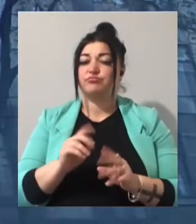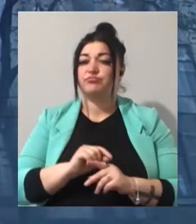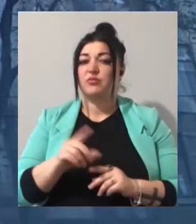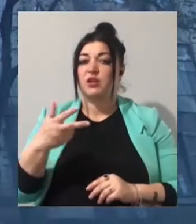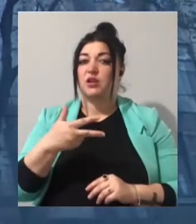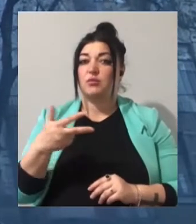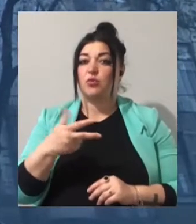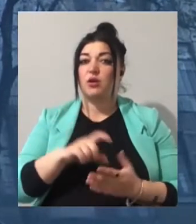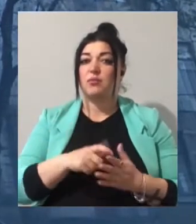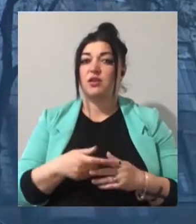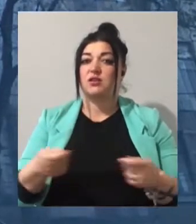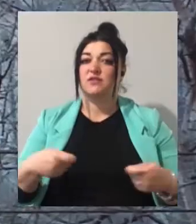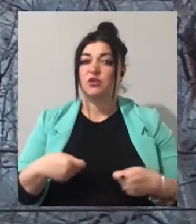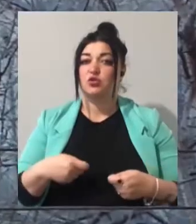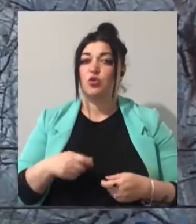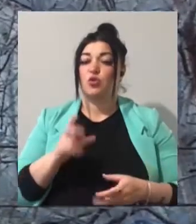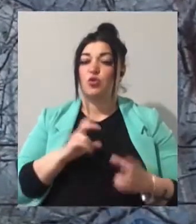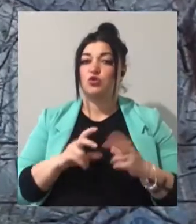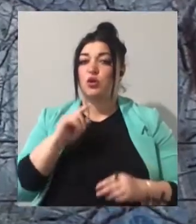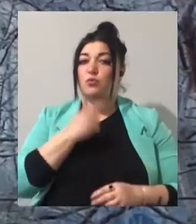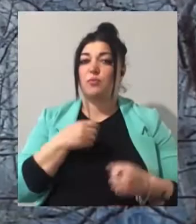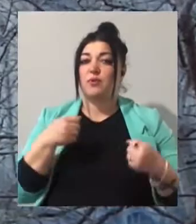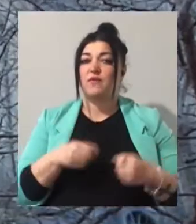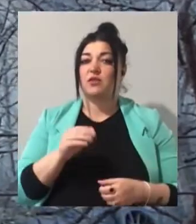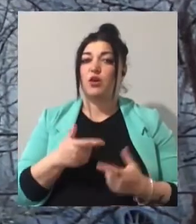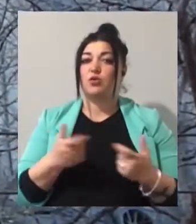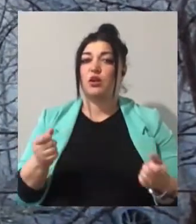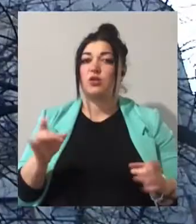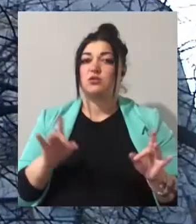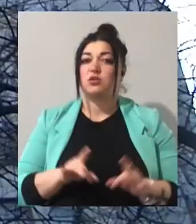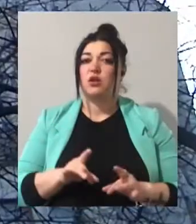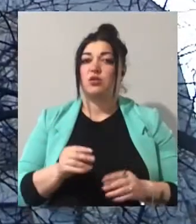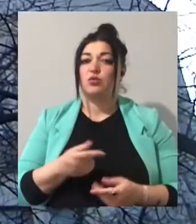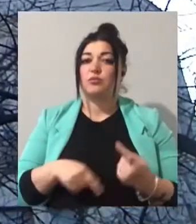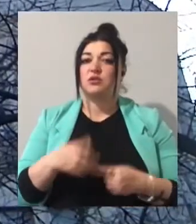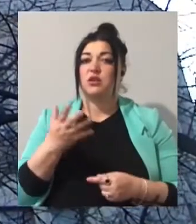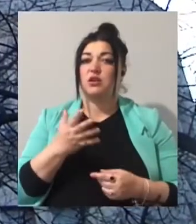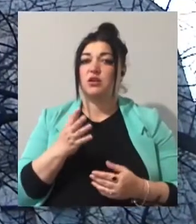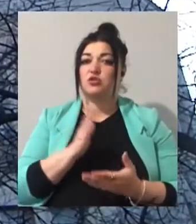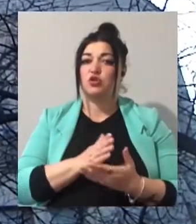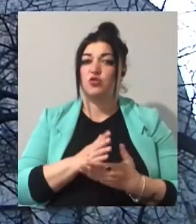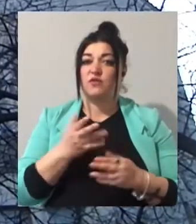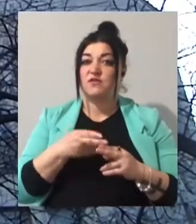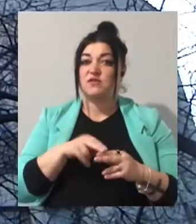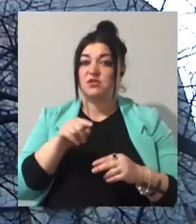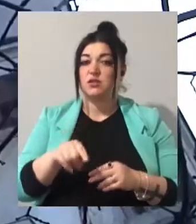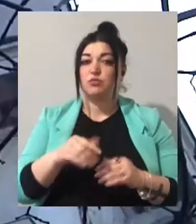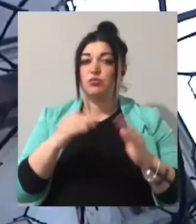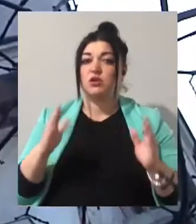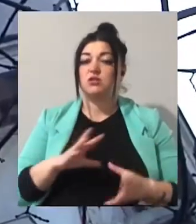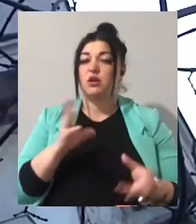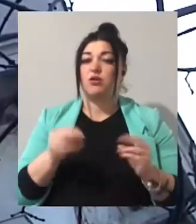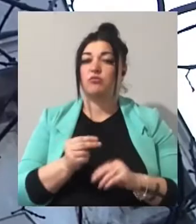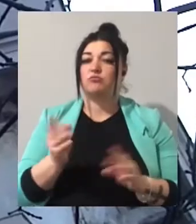кабінеті завідувачки коледжу економіки, права та готельно-ресторанного бізнесу, який розташований у цій будівлі. Загалом вигоріло 4